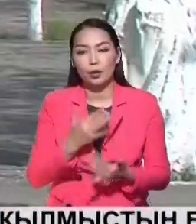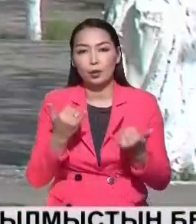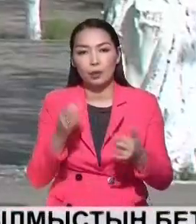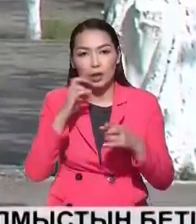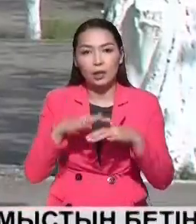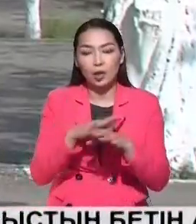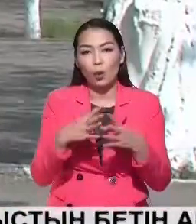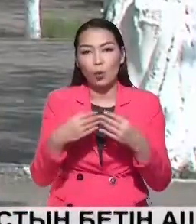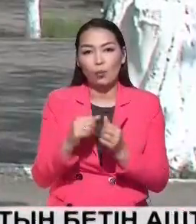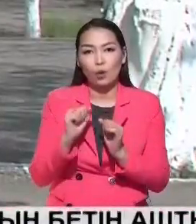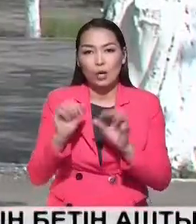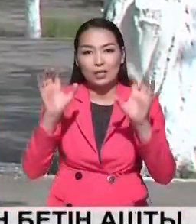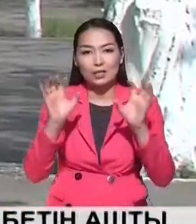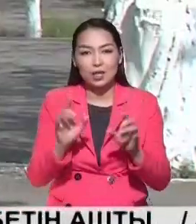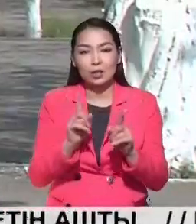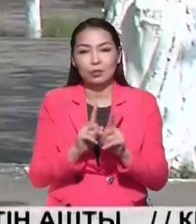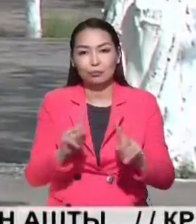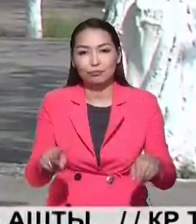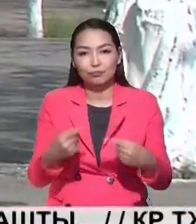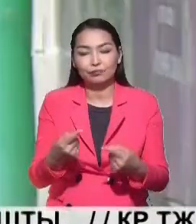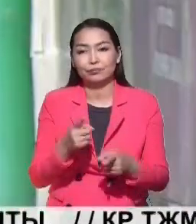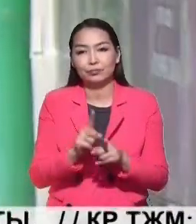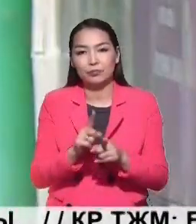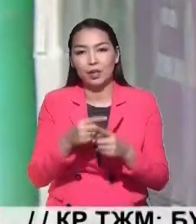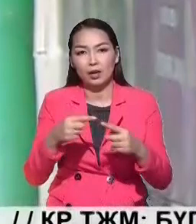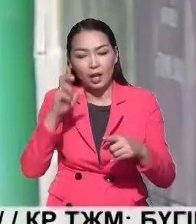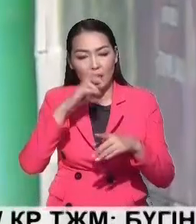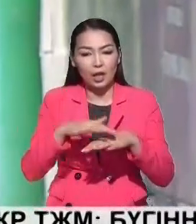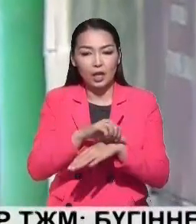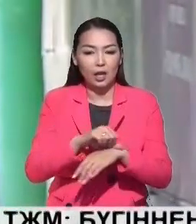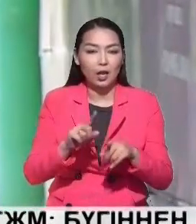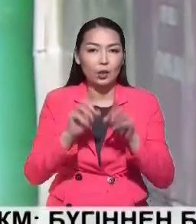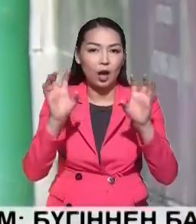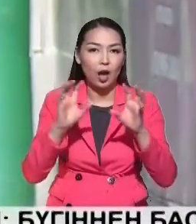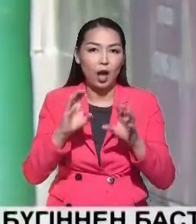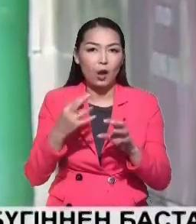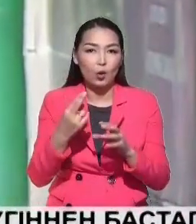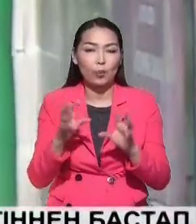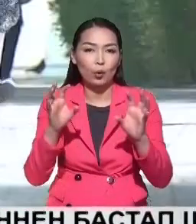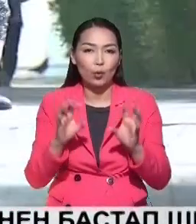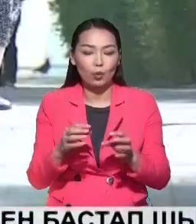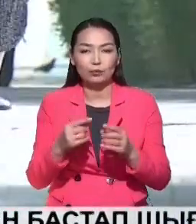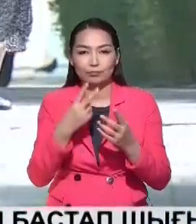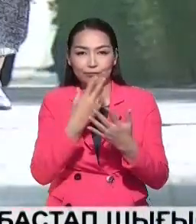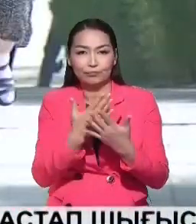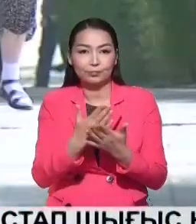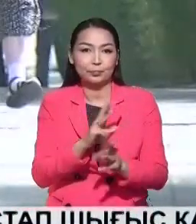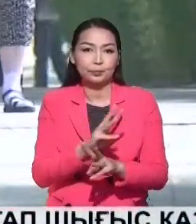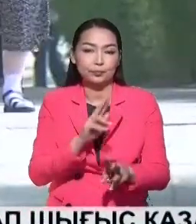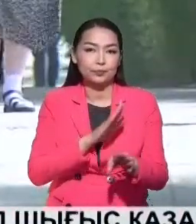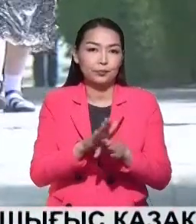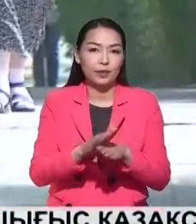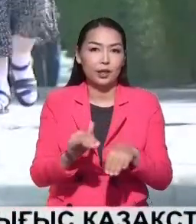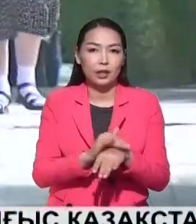отбасын қорғайтын заңнамалық база қалыптасқан жетекші елдердің бірі. Әлеуметтік кодекс мұның айқын дәлелі. Министр атқарылған игі істердің